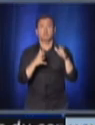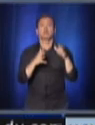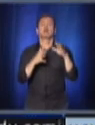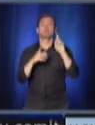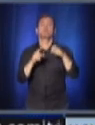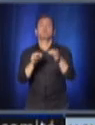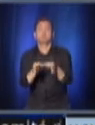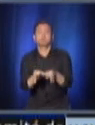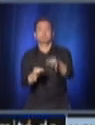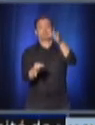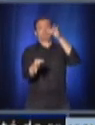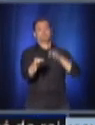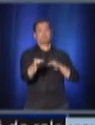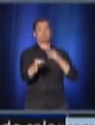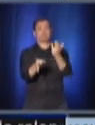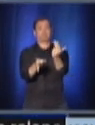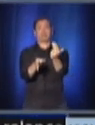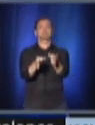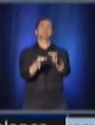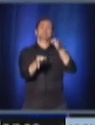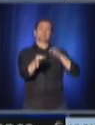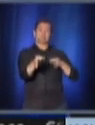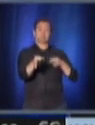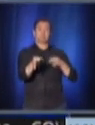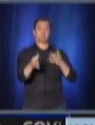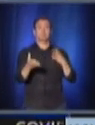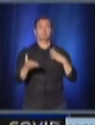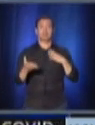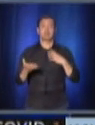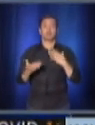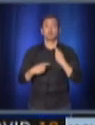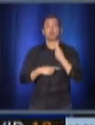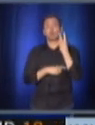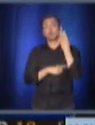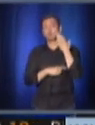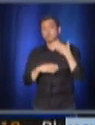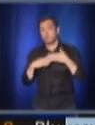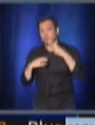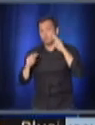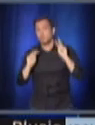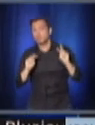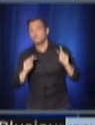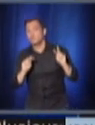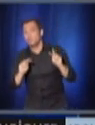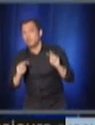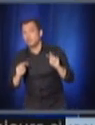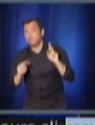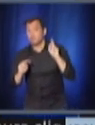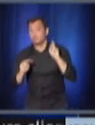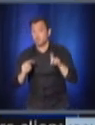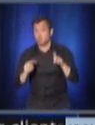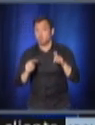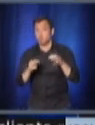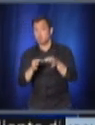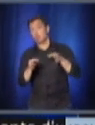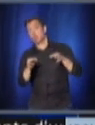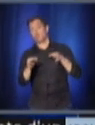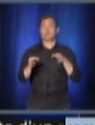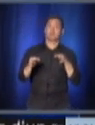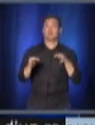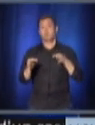pas considérée sérieusement. Ça fait que je pense que les prochains jours vont nous donner une très bonne perspective de ce qu'on doit faire et au